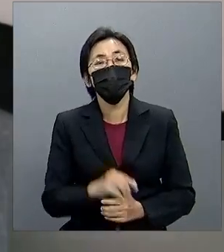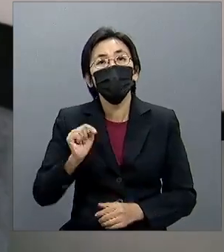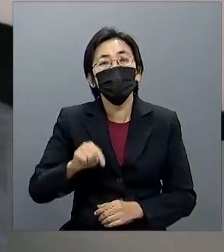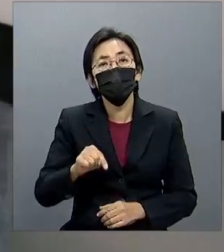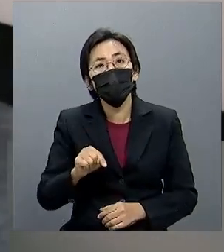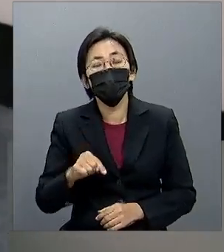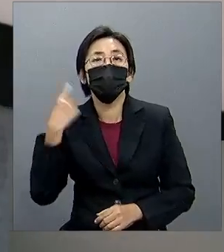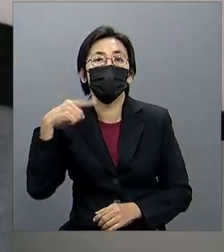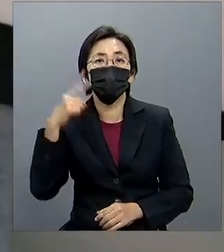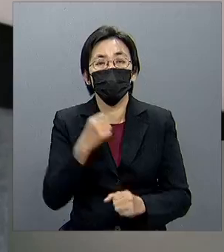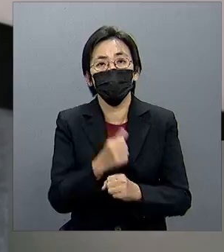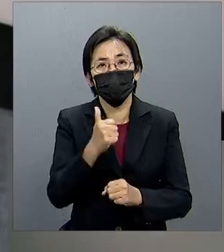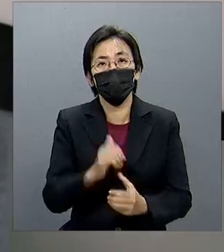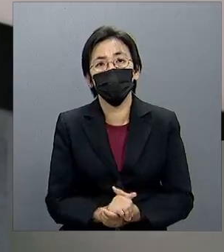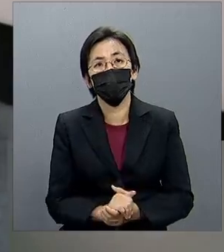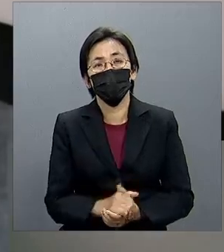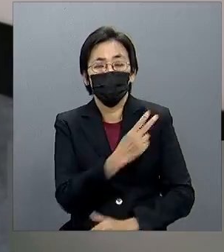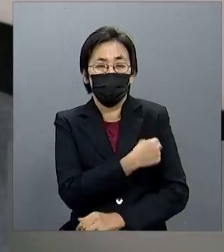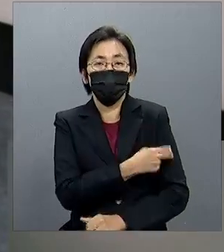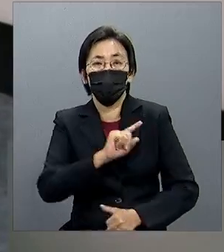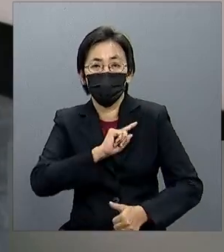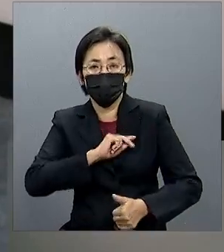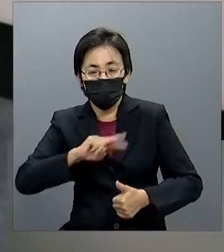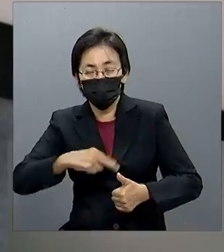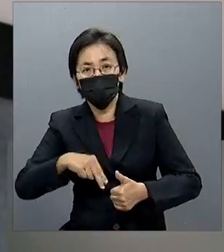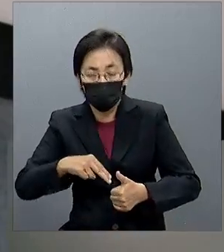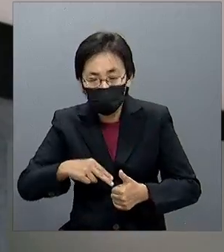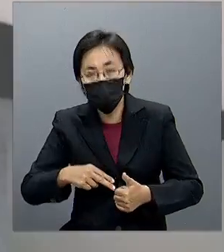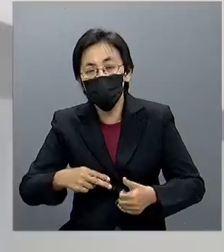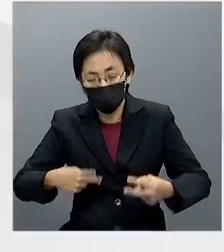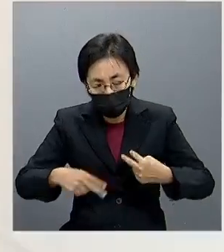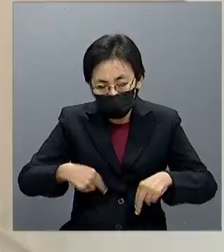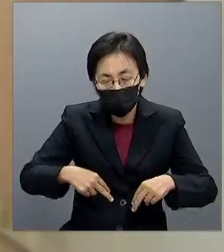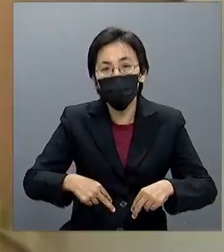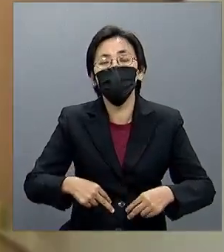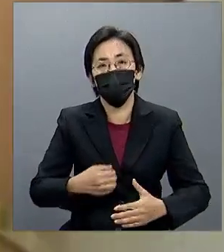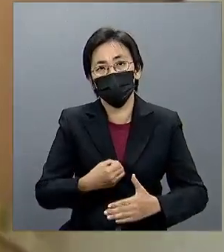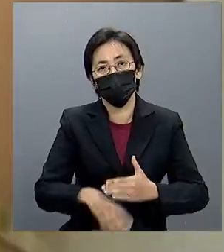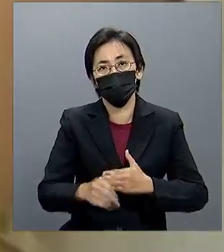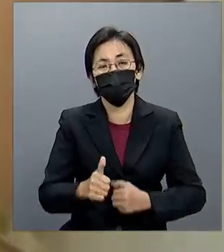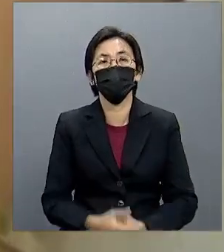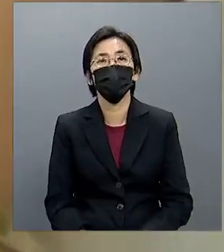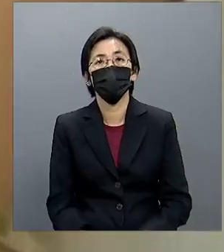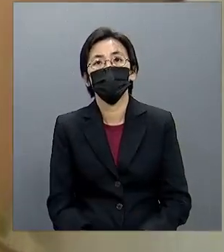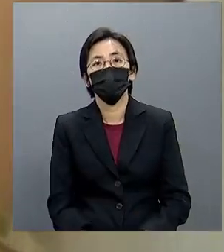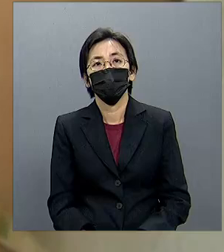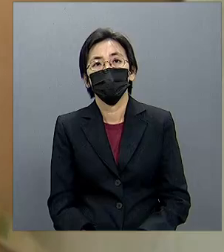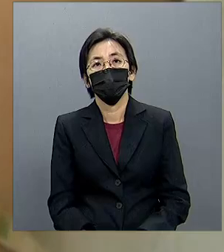แล้วก็ให้แพทย์เนี่ยสามารถเข้ามาช่วยเหลือผู้หญิงในการทำแท้งได้